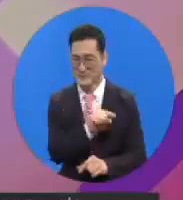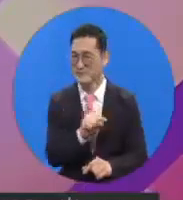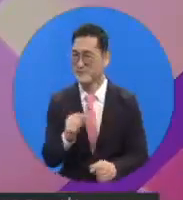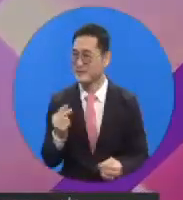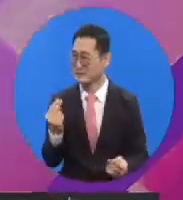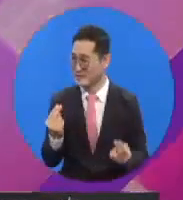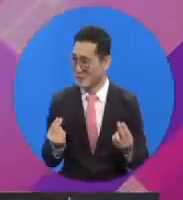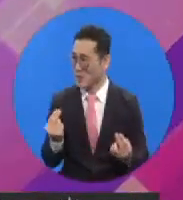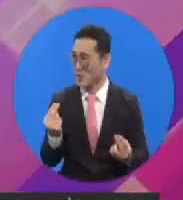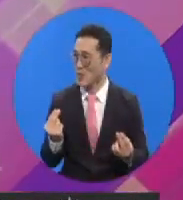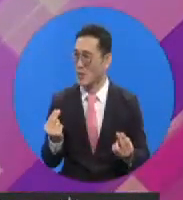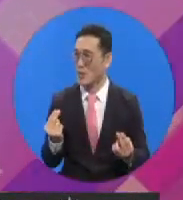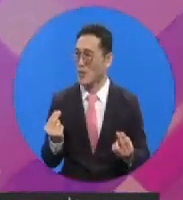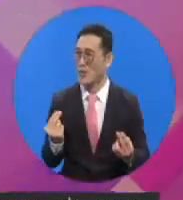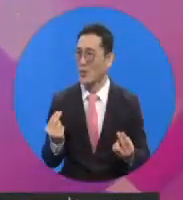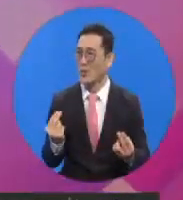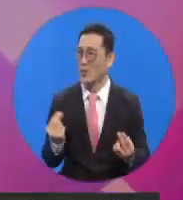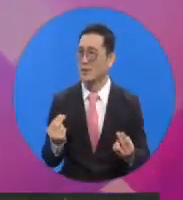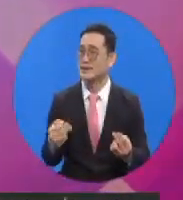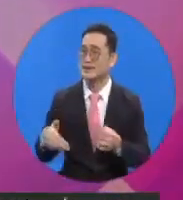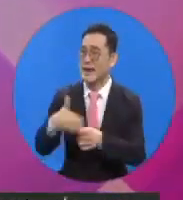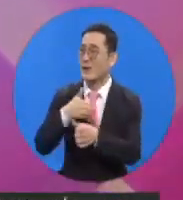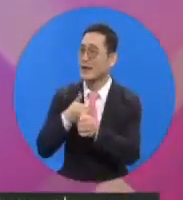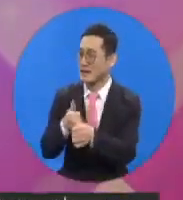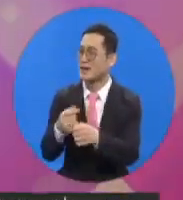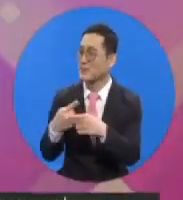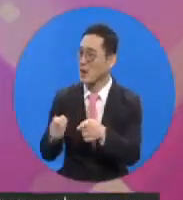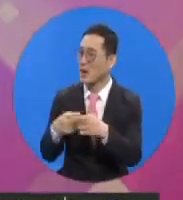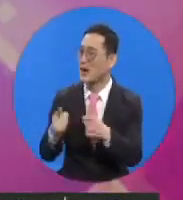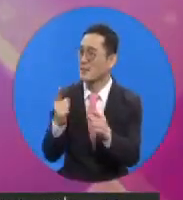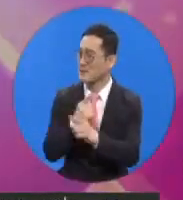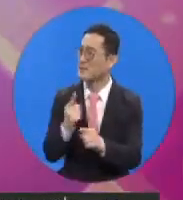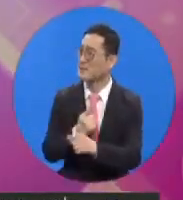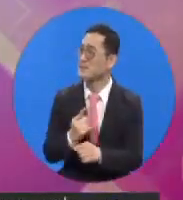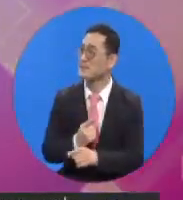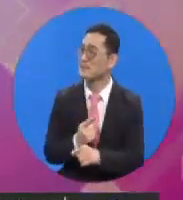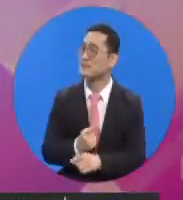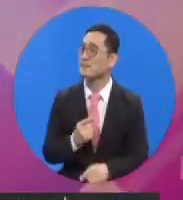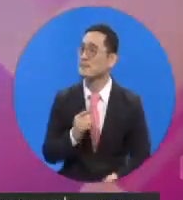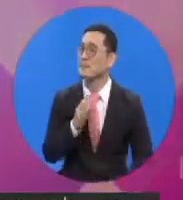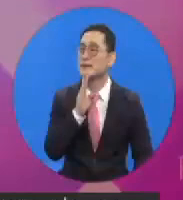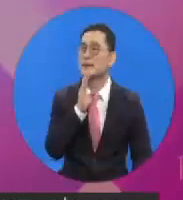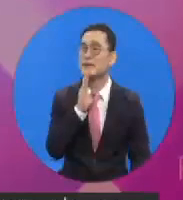많이 흘렀고, 그때그때에 대한 상황 평가가 다를 수 있겠죠. 그 부분을